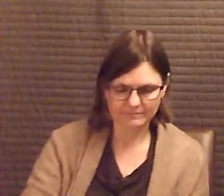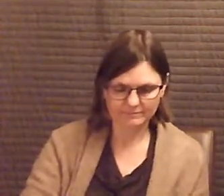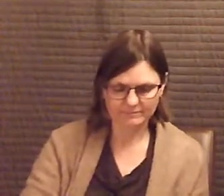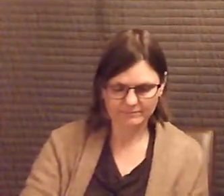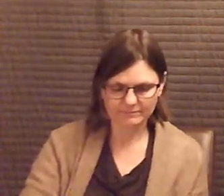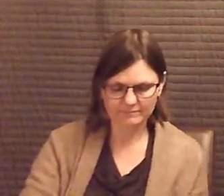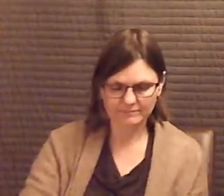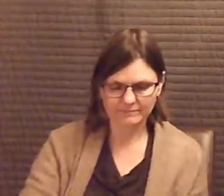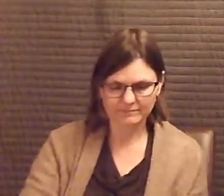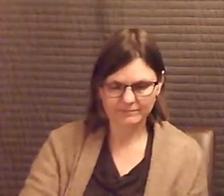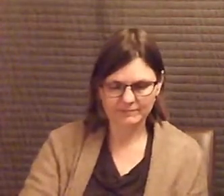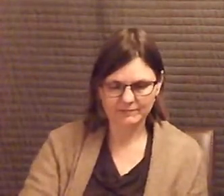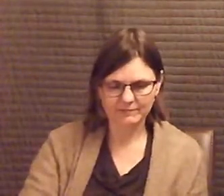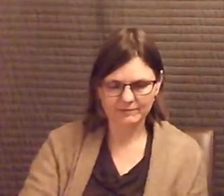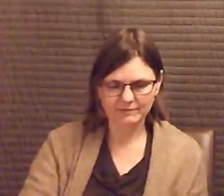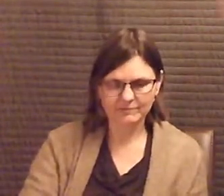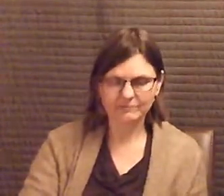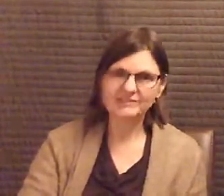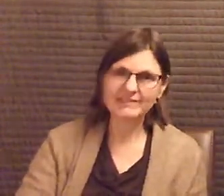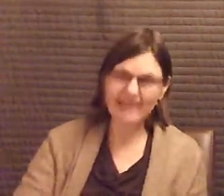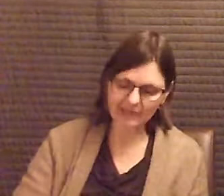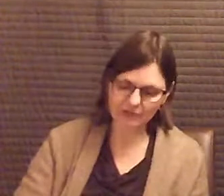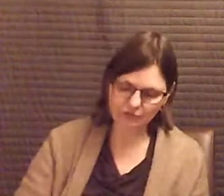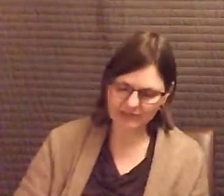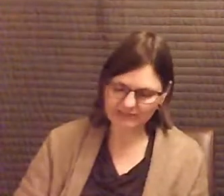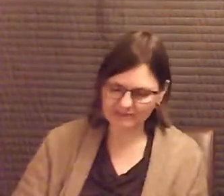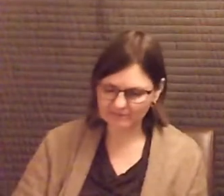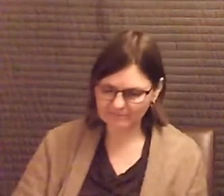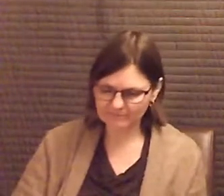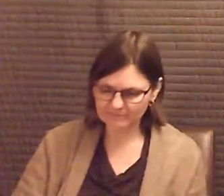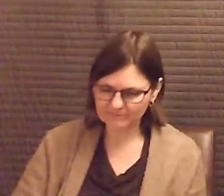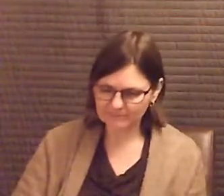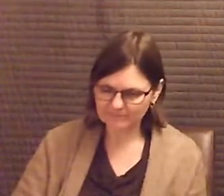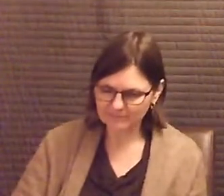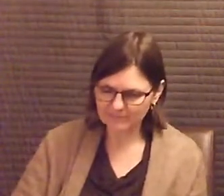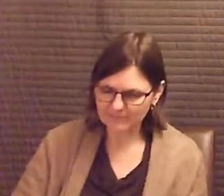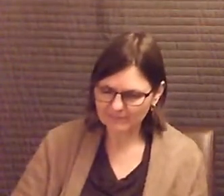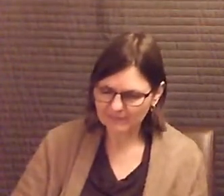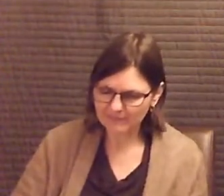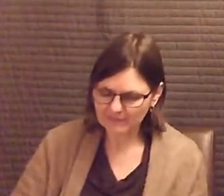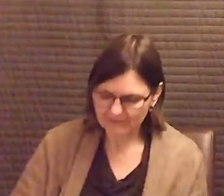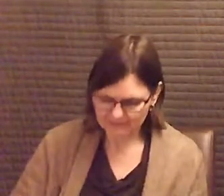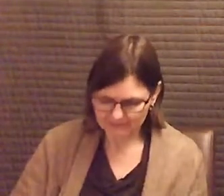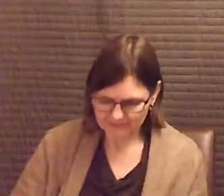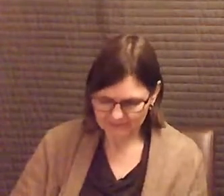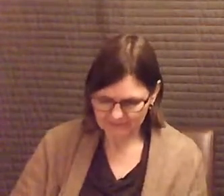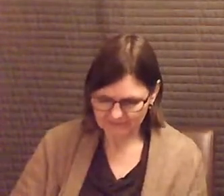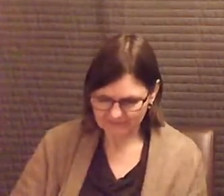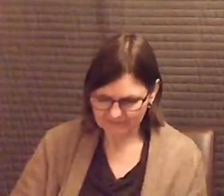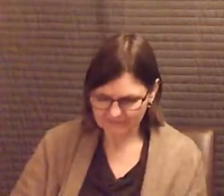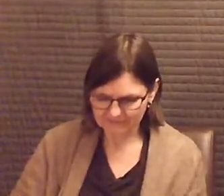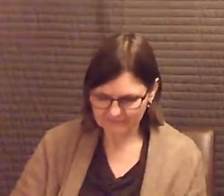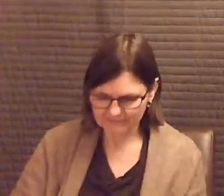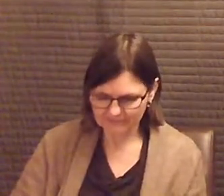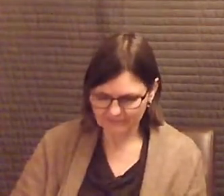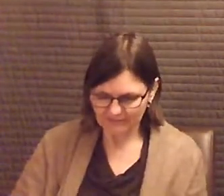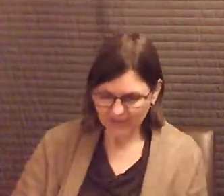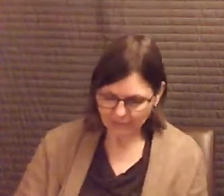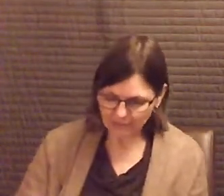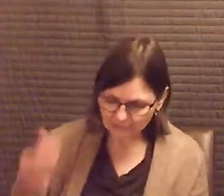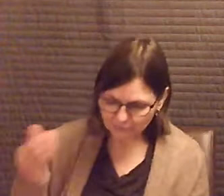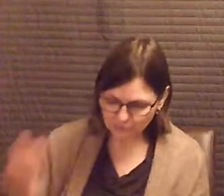jaar in mijn en deelt door die mooie nooit is 9 tot 13 we waren net of het zomer is een piemel door niemand de baan